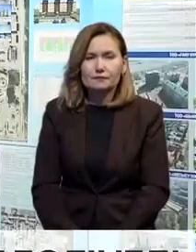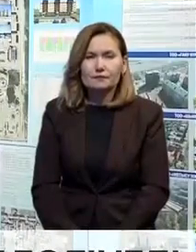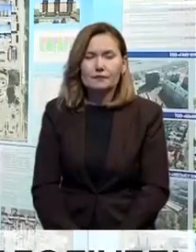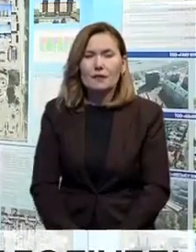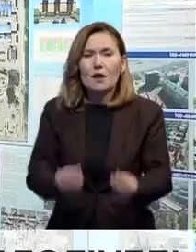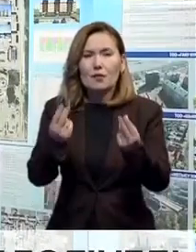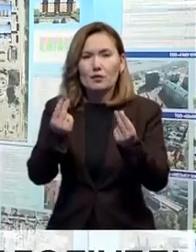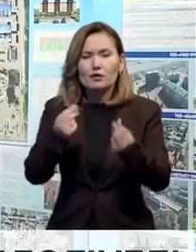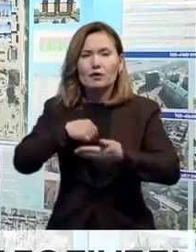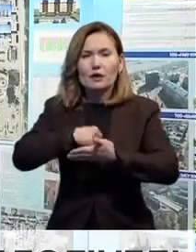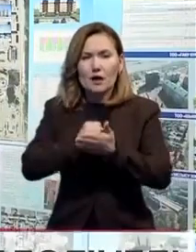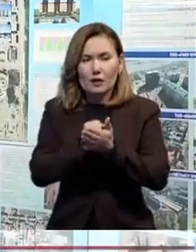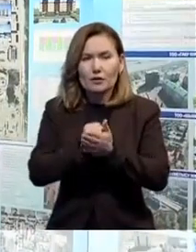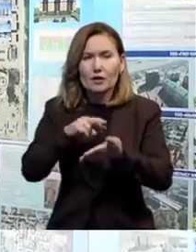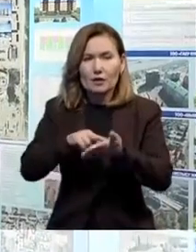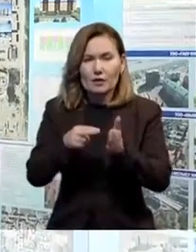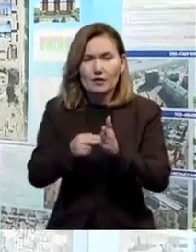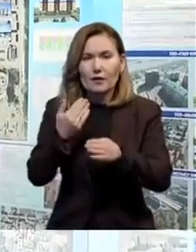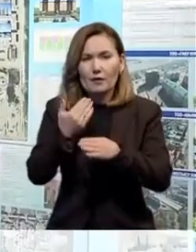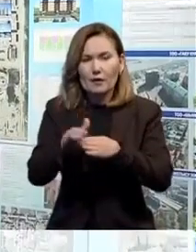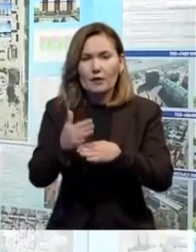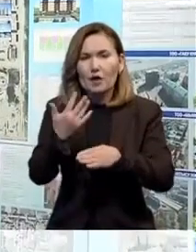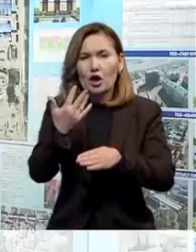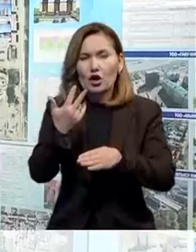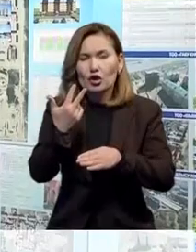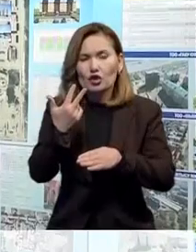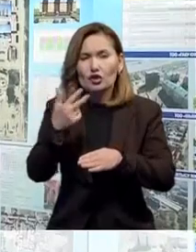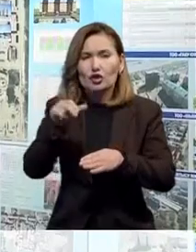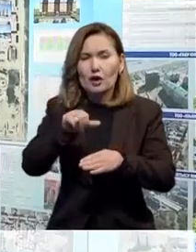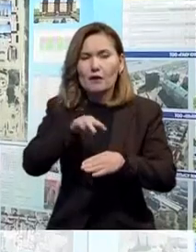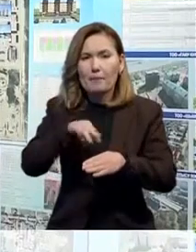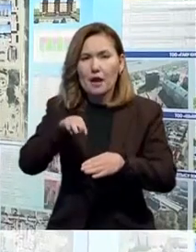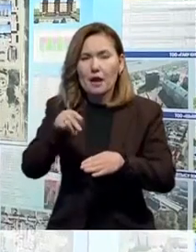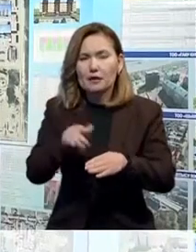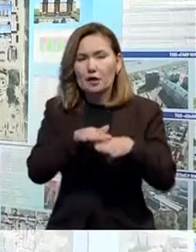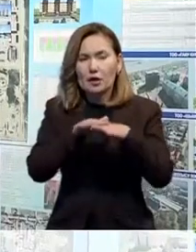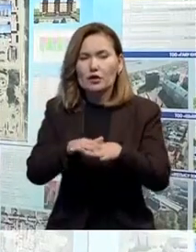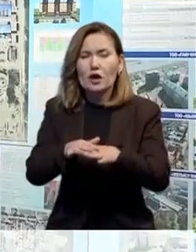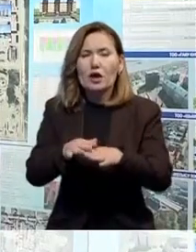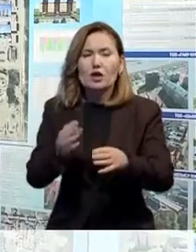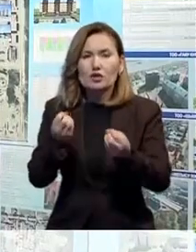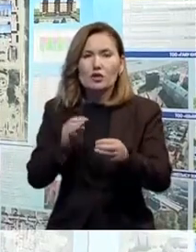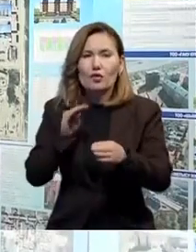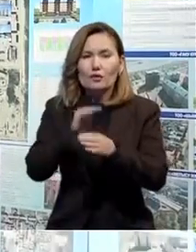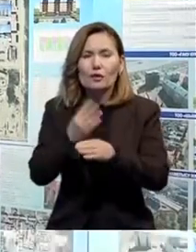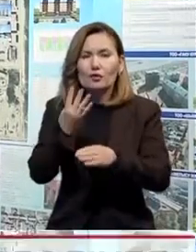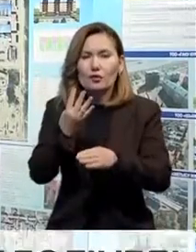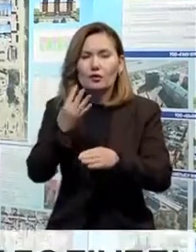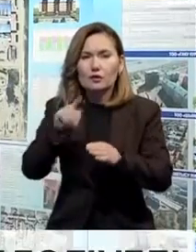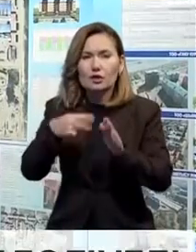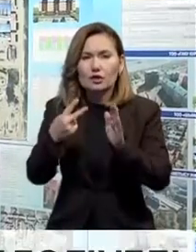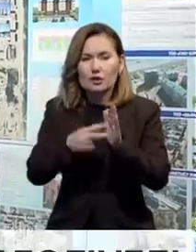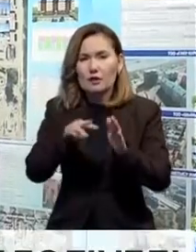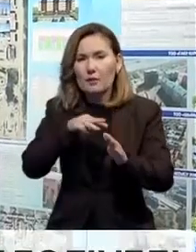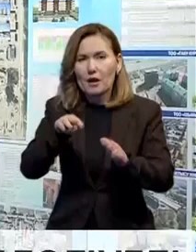Бюджет нақтылау шеңберінде биыл бөлінген 3,5 миллиард ақшаға қосымша 4,7 миллиард ақша бөліп, биыл сол жолды